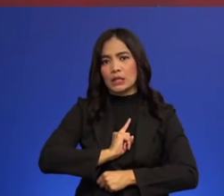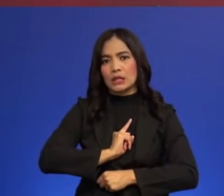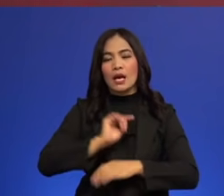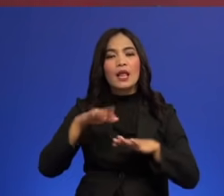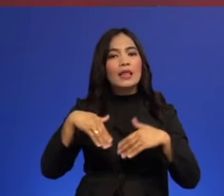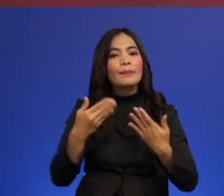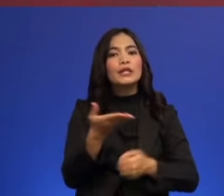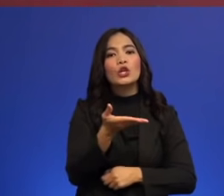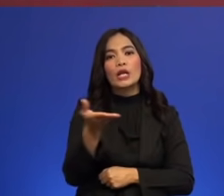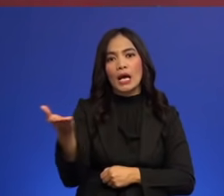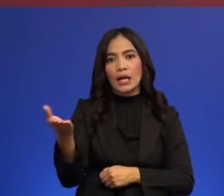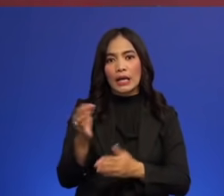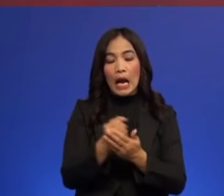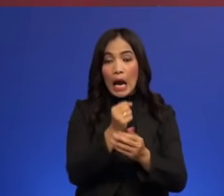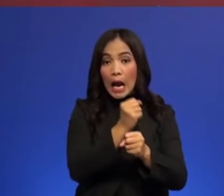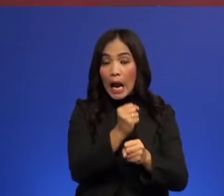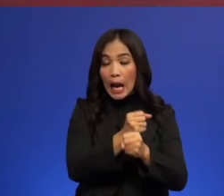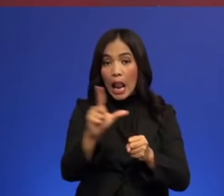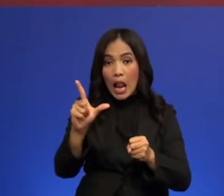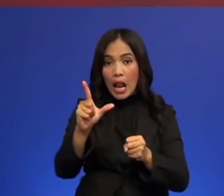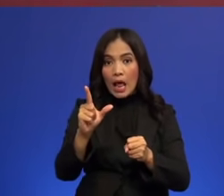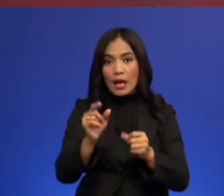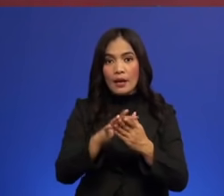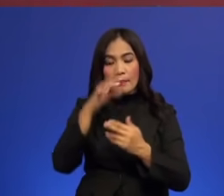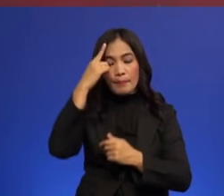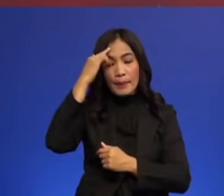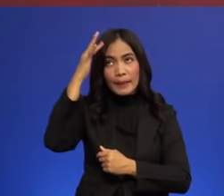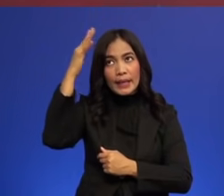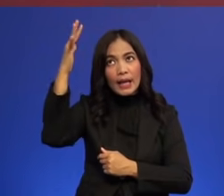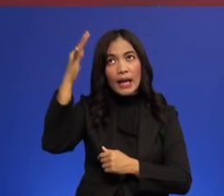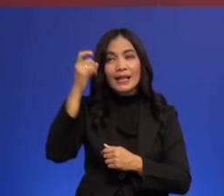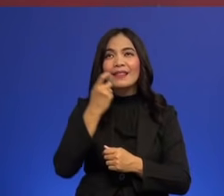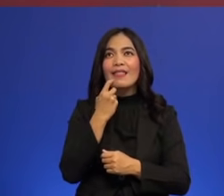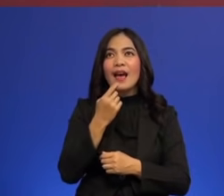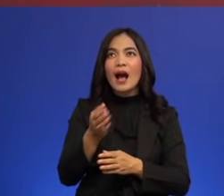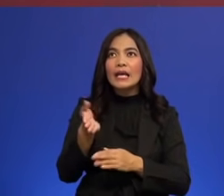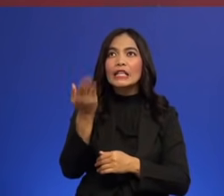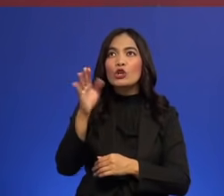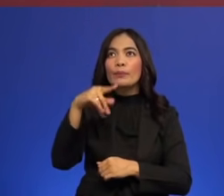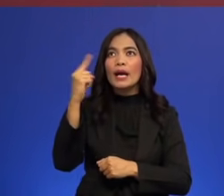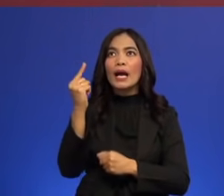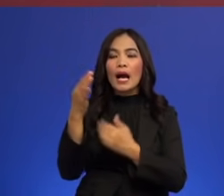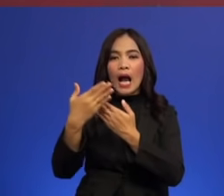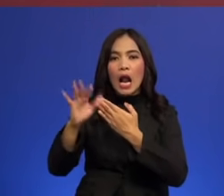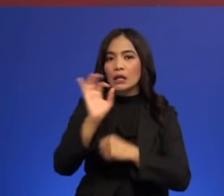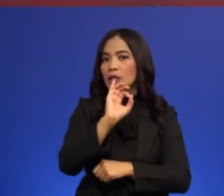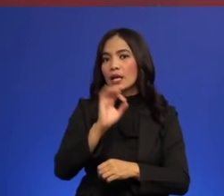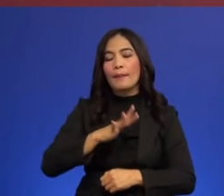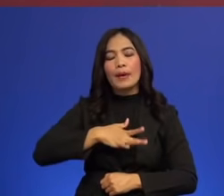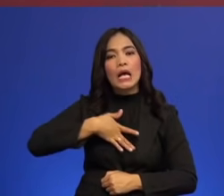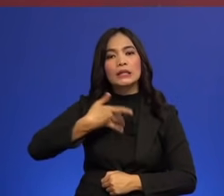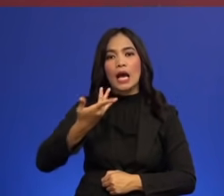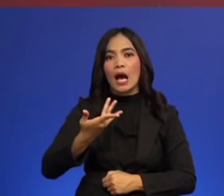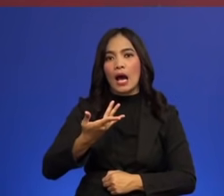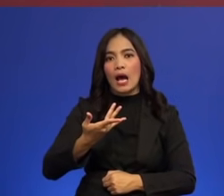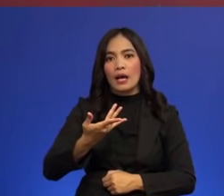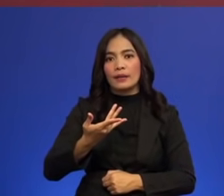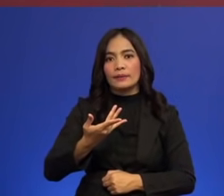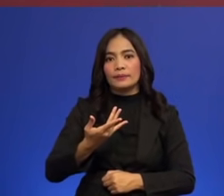Tetapi saudara yang gagal menghayati kekekalan, tidak akan merasa